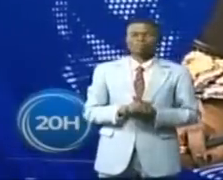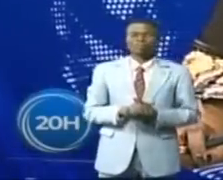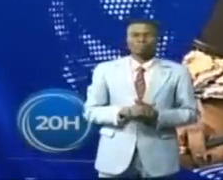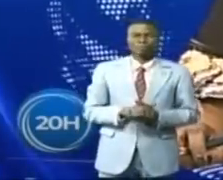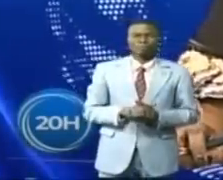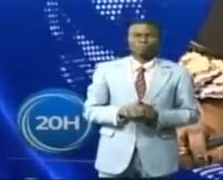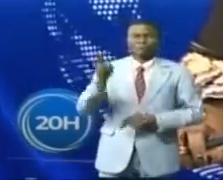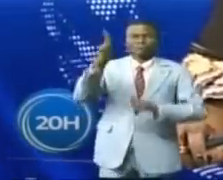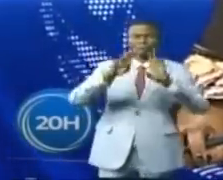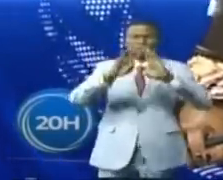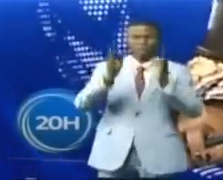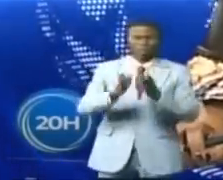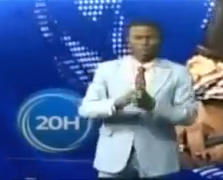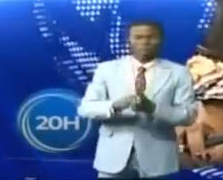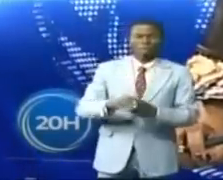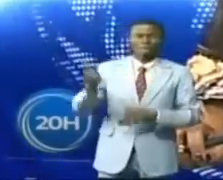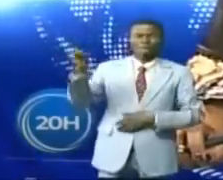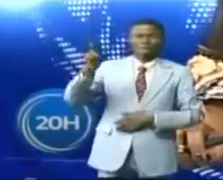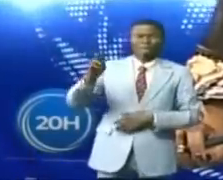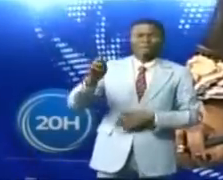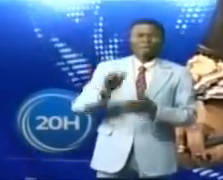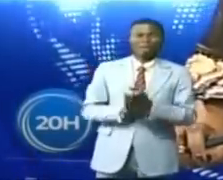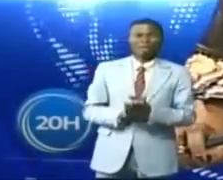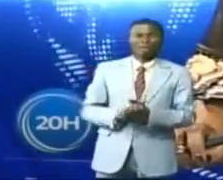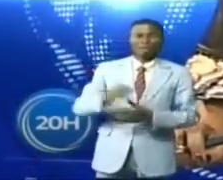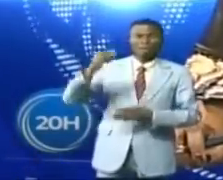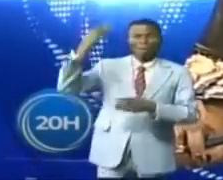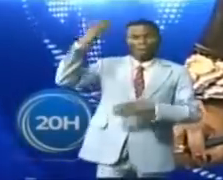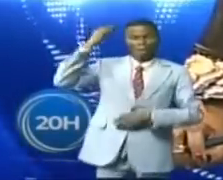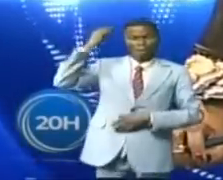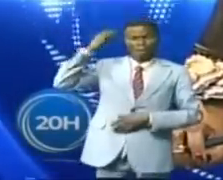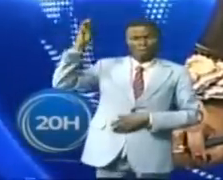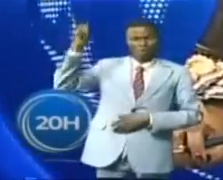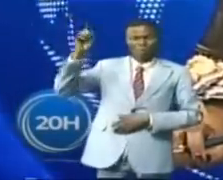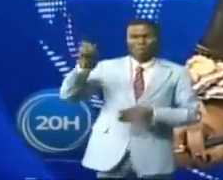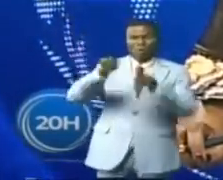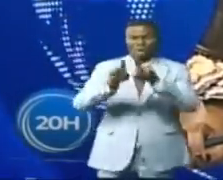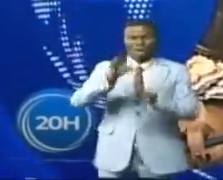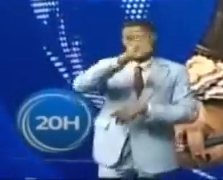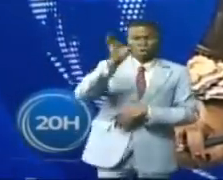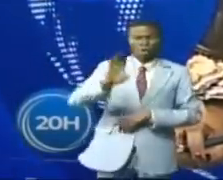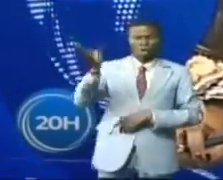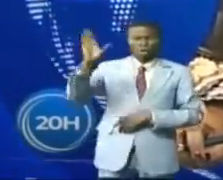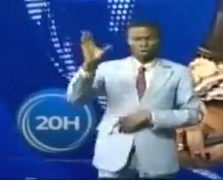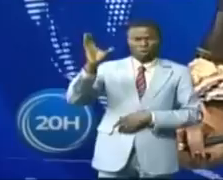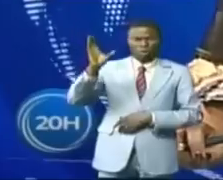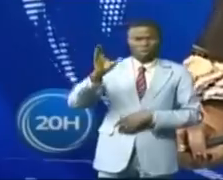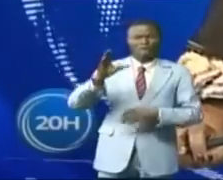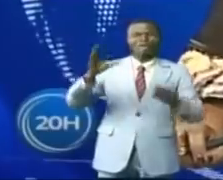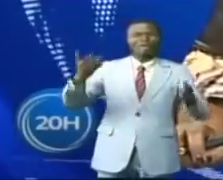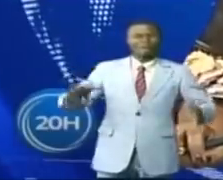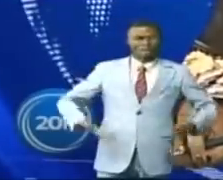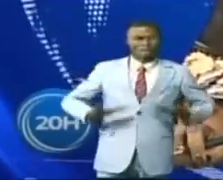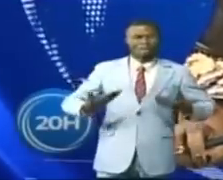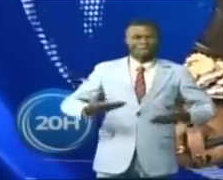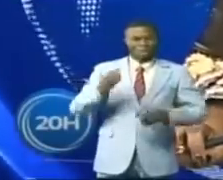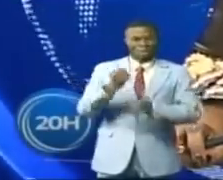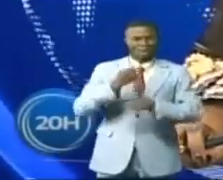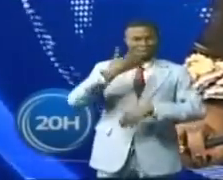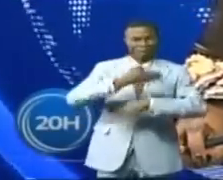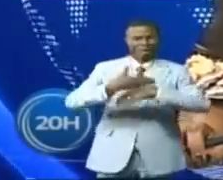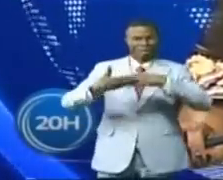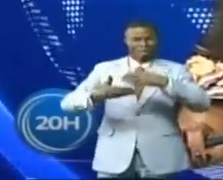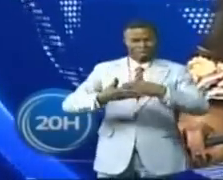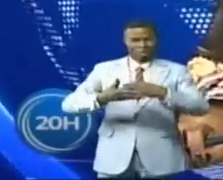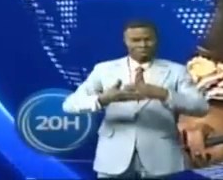Et les habitants de Kimwenza, Kindele et ceux de Makala pourraient pousser un ouf de soulagement. Les travaux de réhabilitation